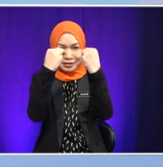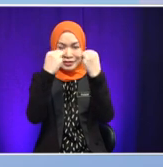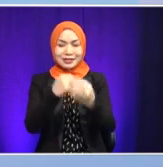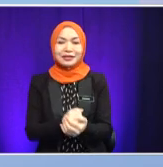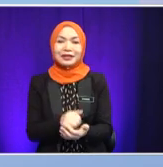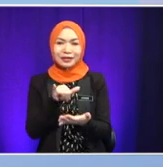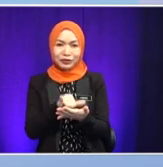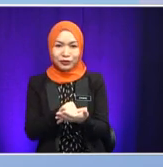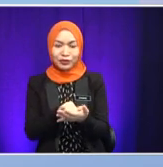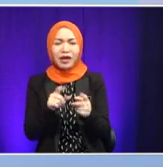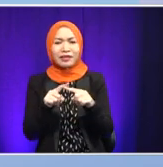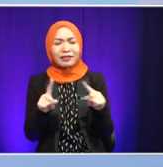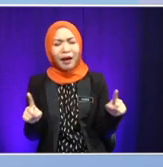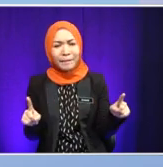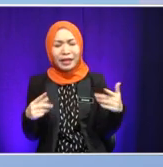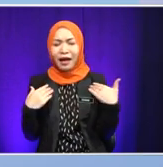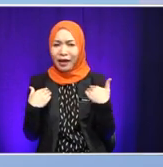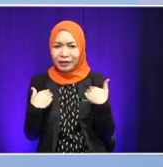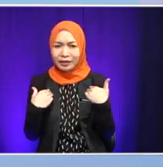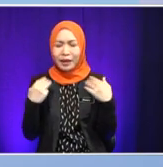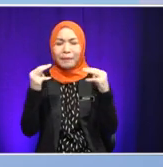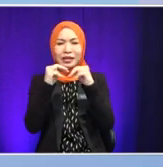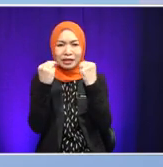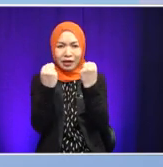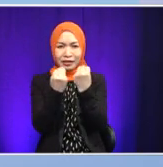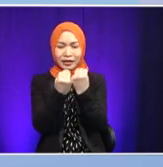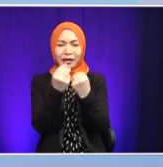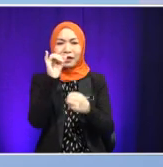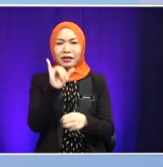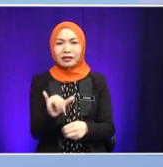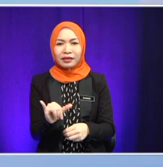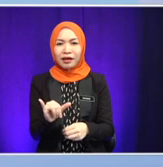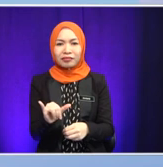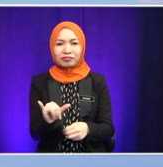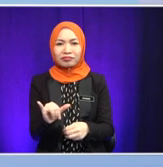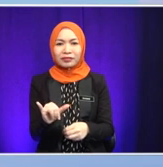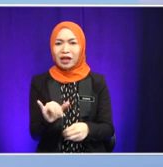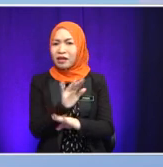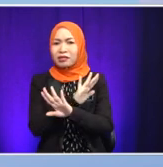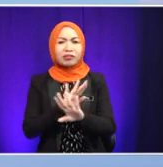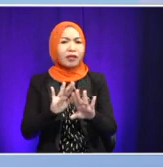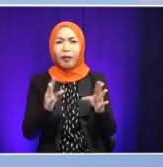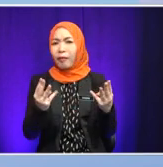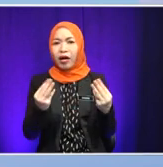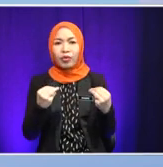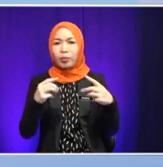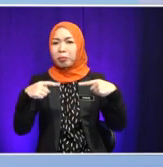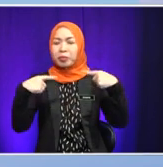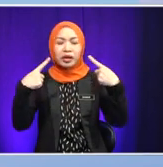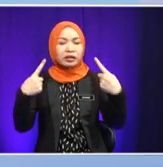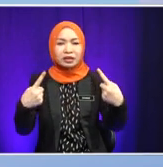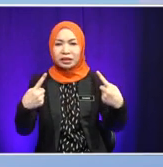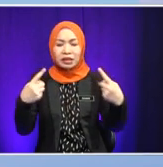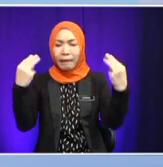upacara-upacara kebudayaan tersebut kebudayaan kaum jadi ini menyebabkan jurang di antara satu kaum dengan kaum yang lain